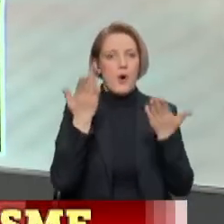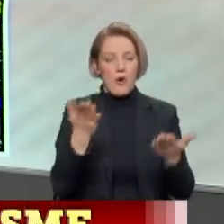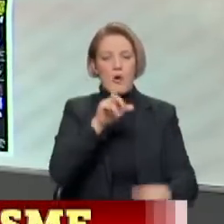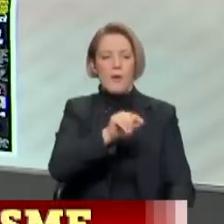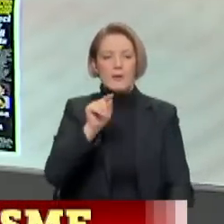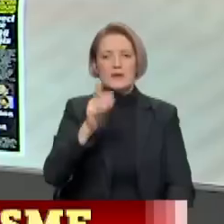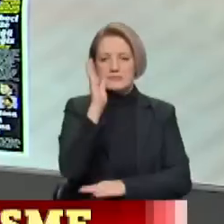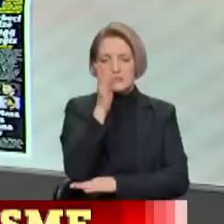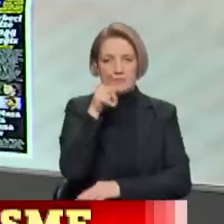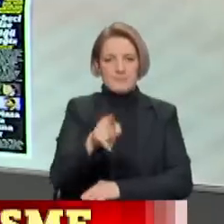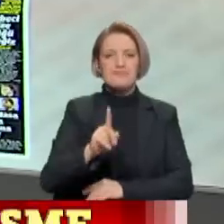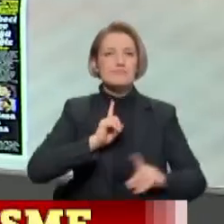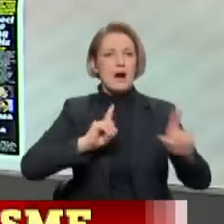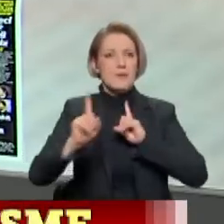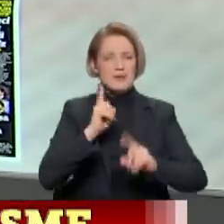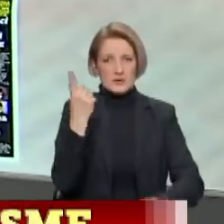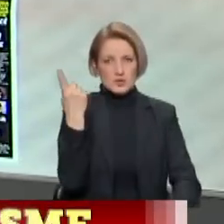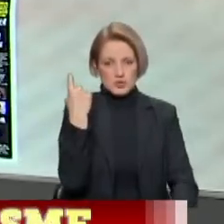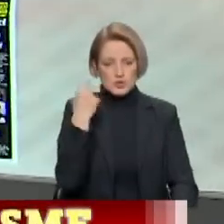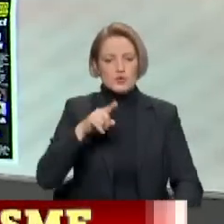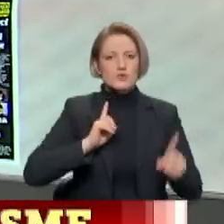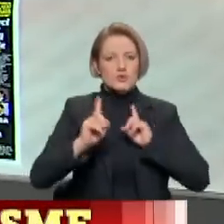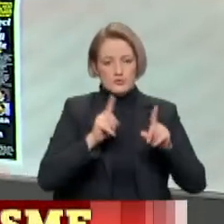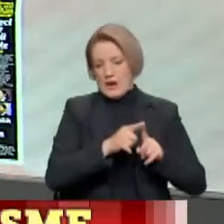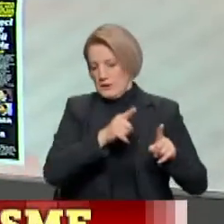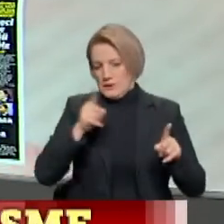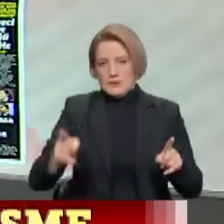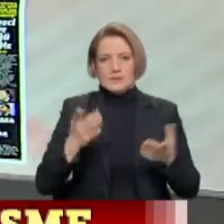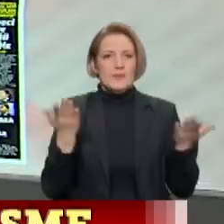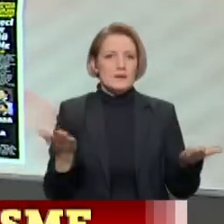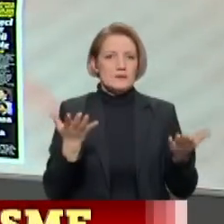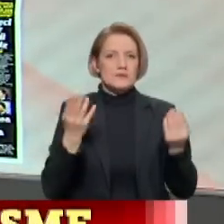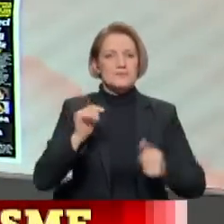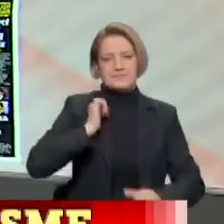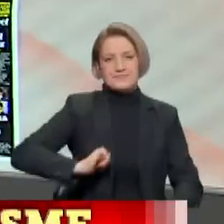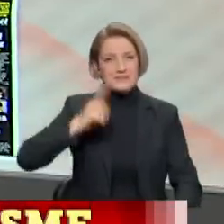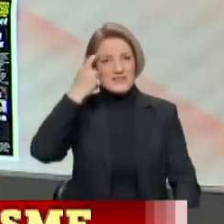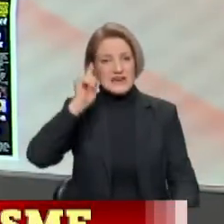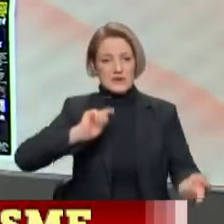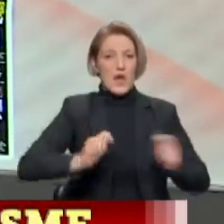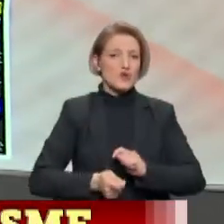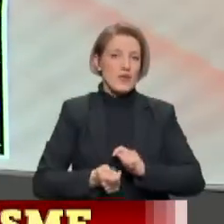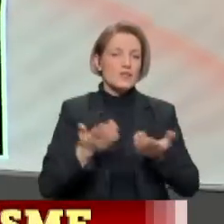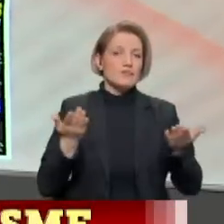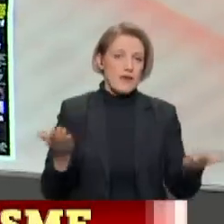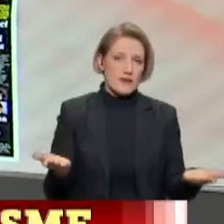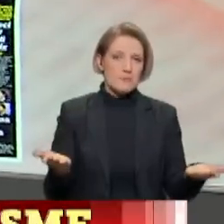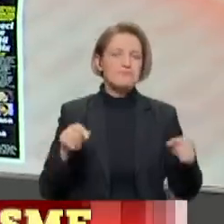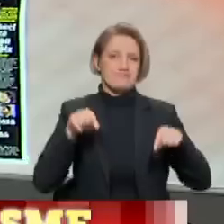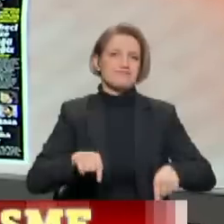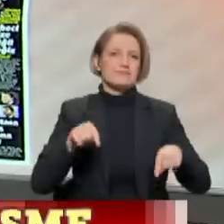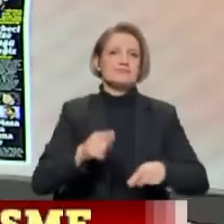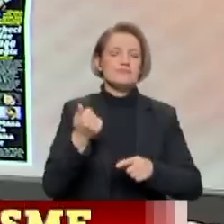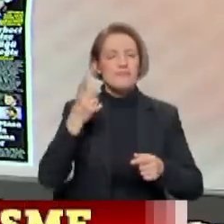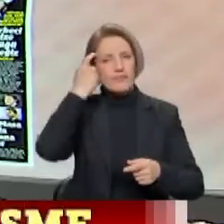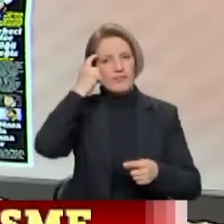11 Kasım'daki duruşmadan dünkü duruşmaya kadar ne savcı fikrini değiştirdi ne de burada zaten